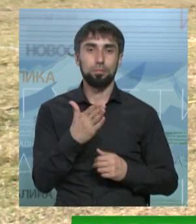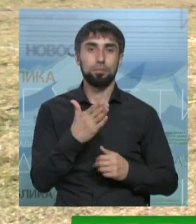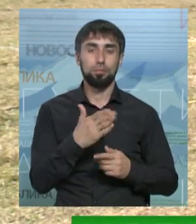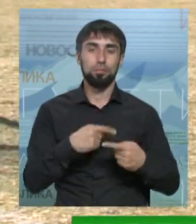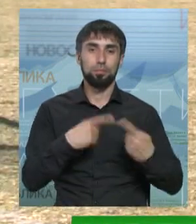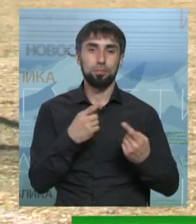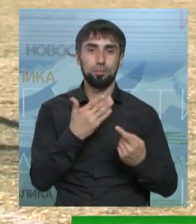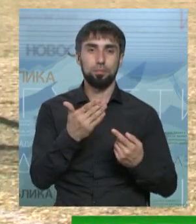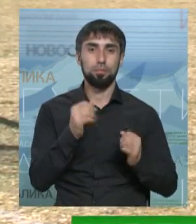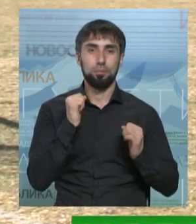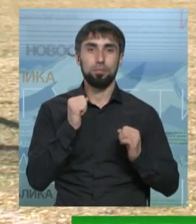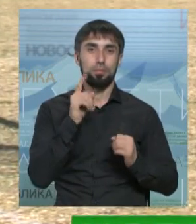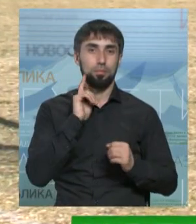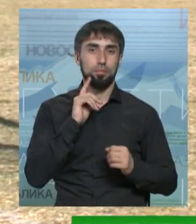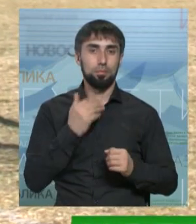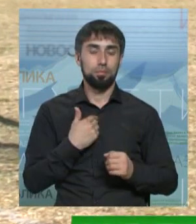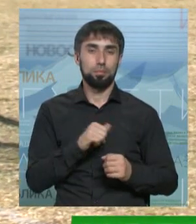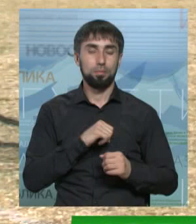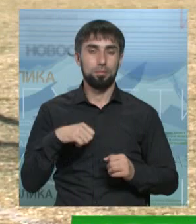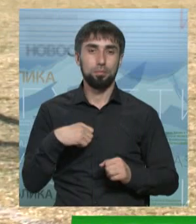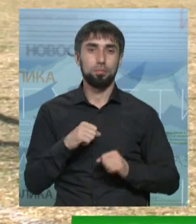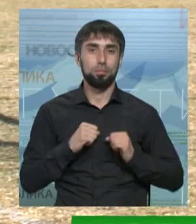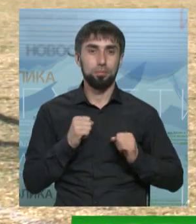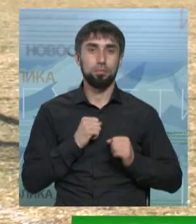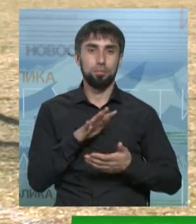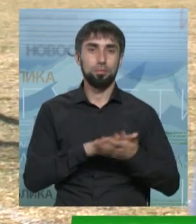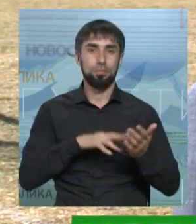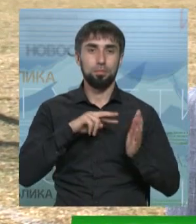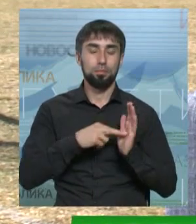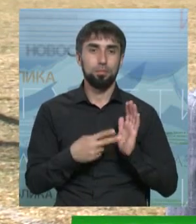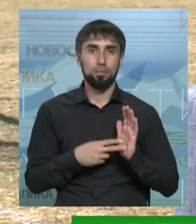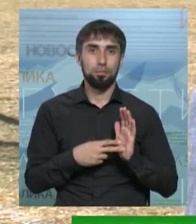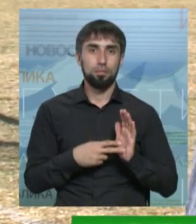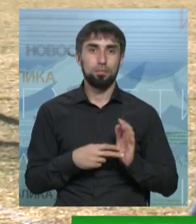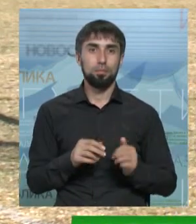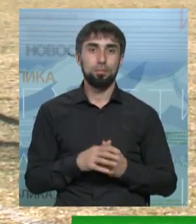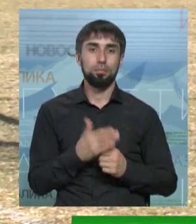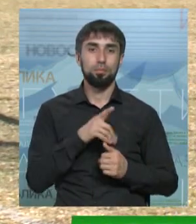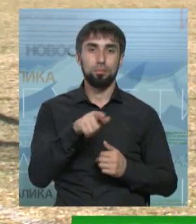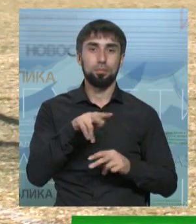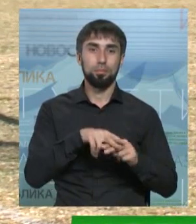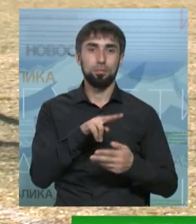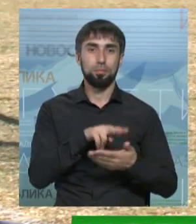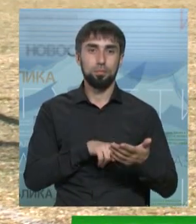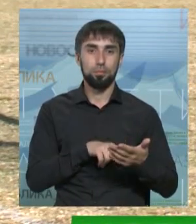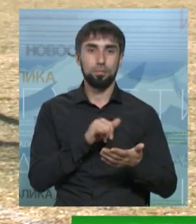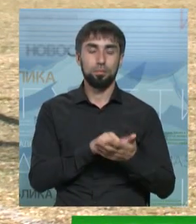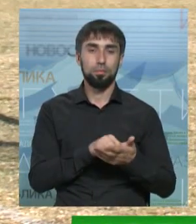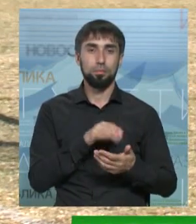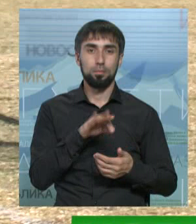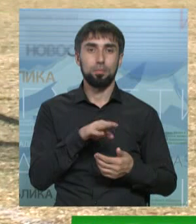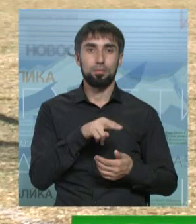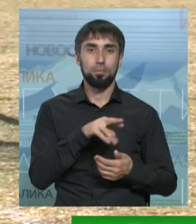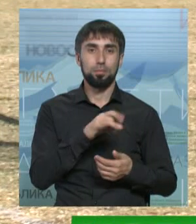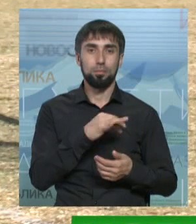этого спорта. Пока тхо жду тхо. А в дальнейшем планировать, да, держи, зарегистрируй тебя от